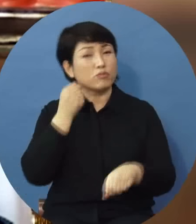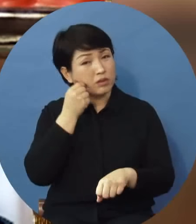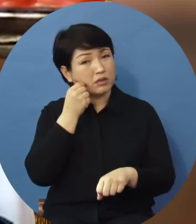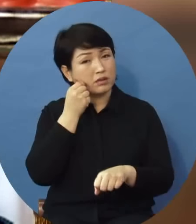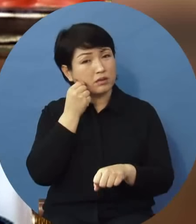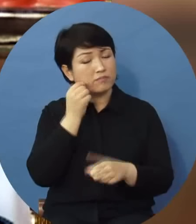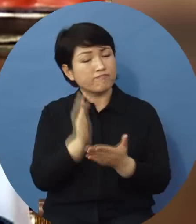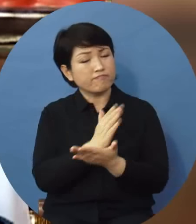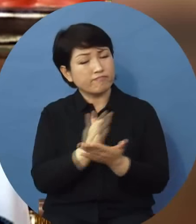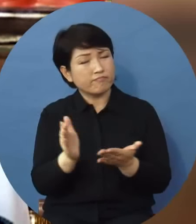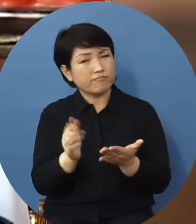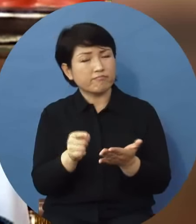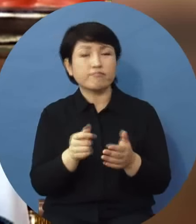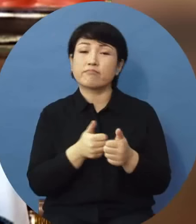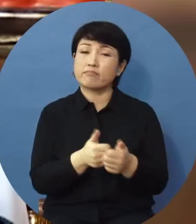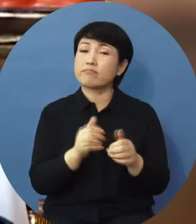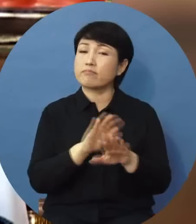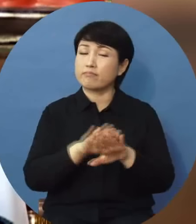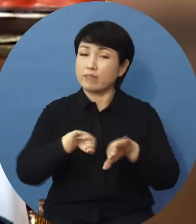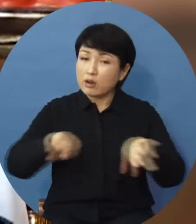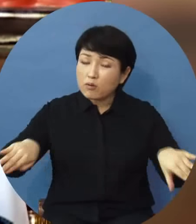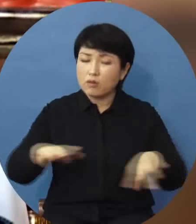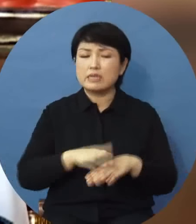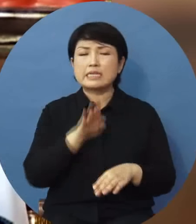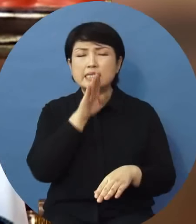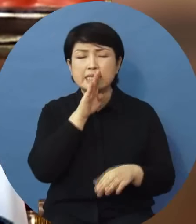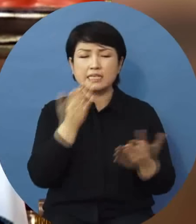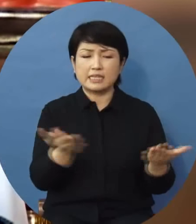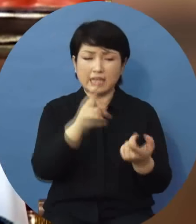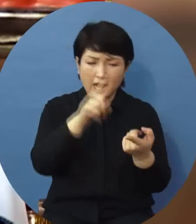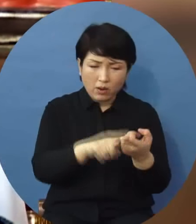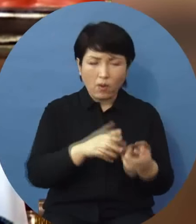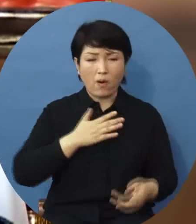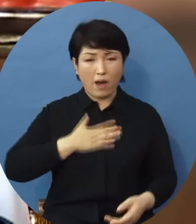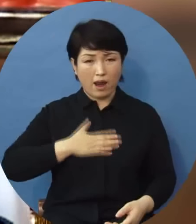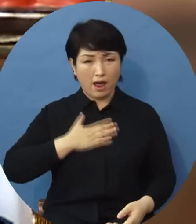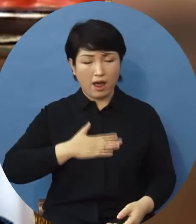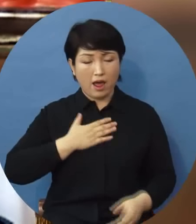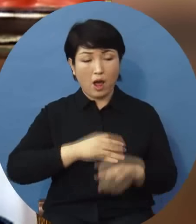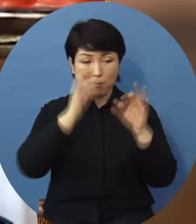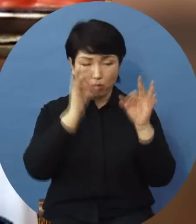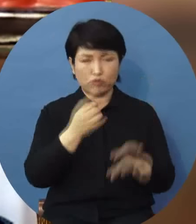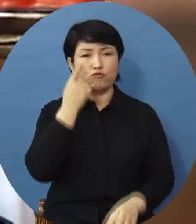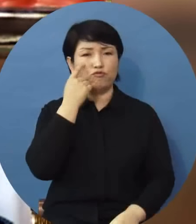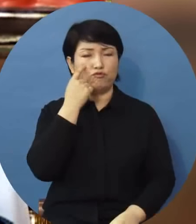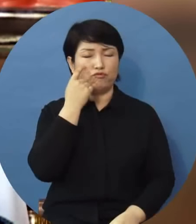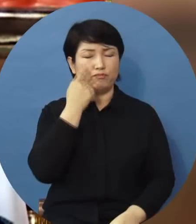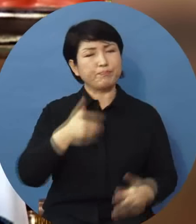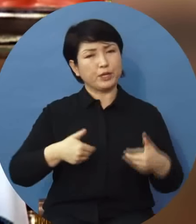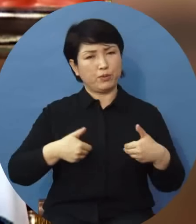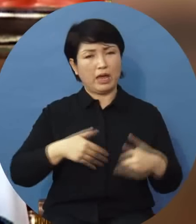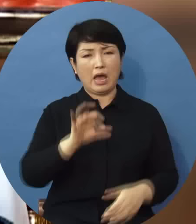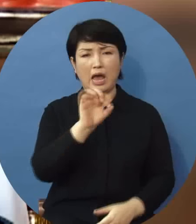이것을 떠나서 사실을 사실대로 알아차리는 눈이 있어야 됩니다. 안목이